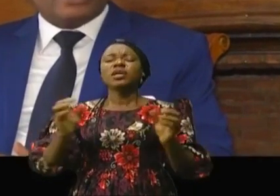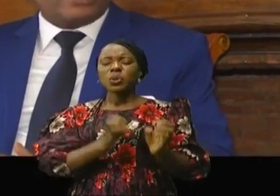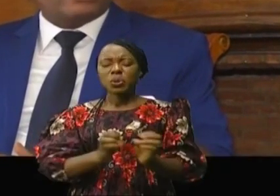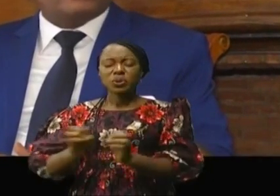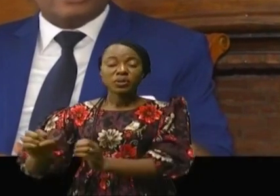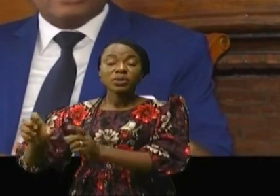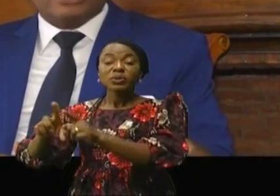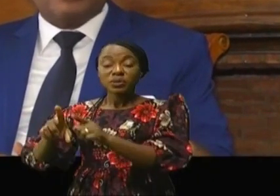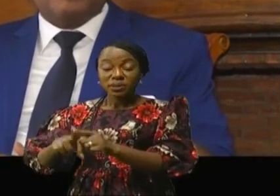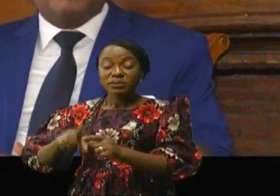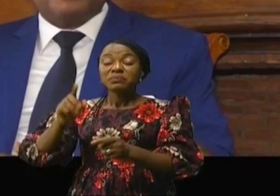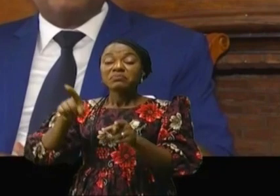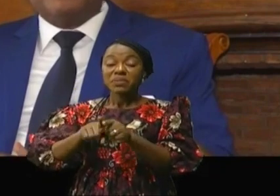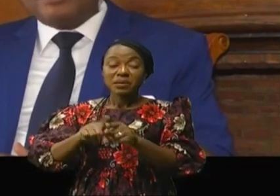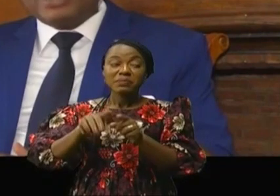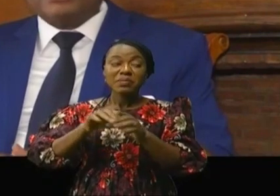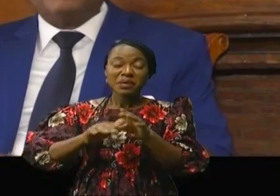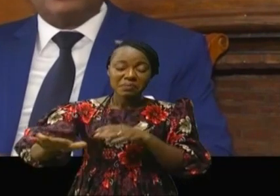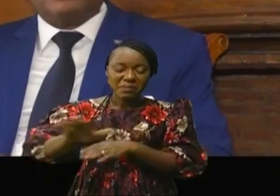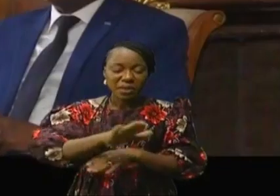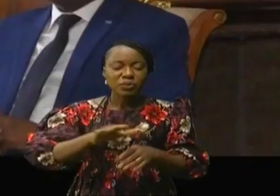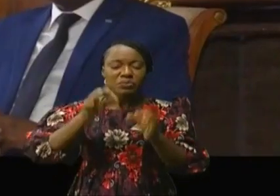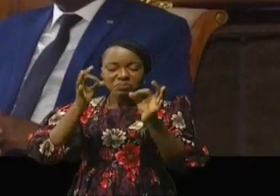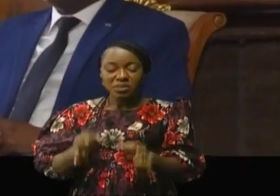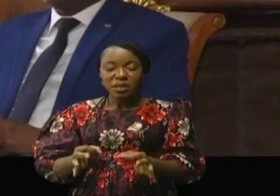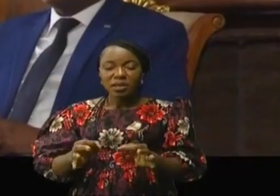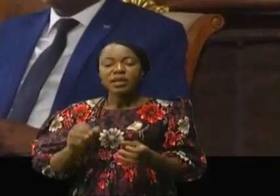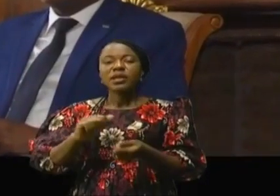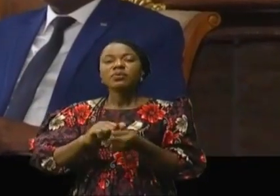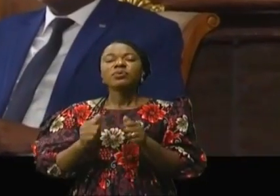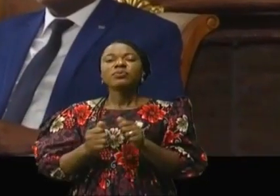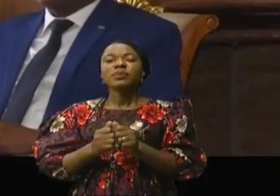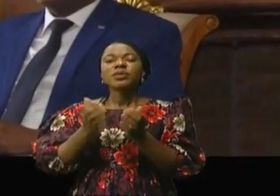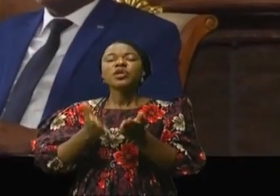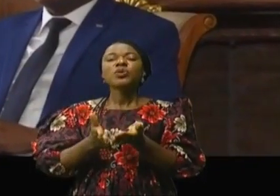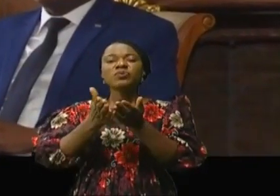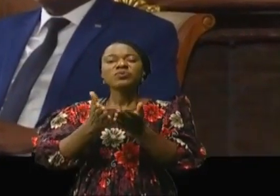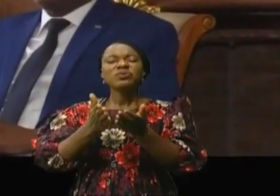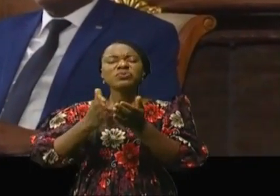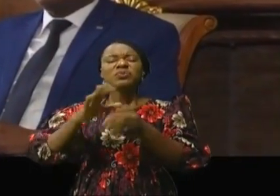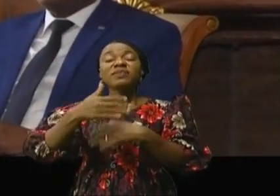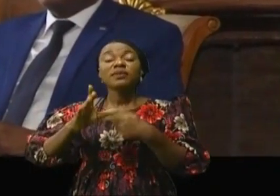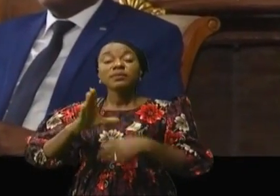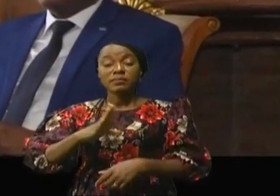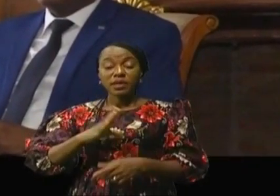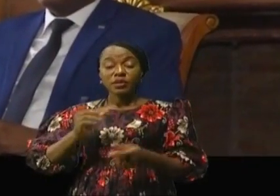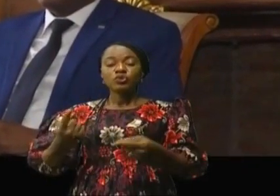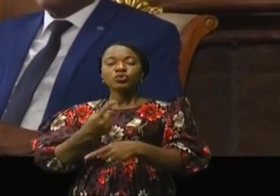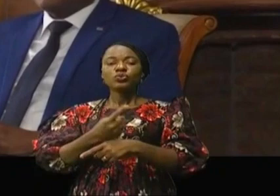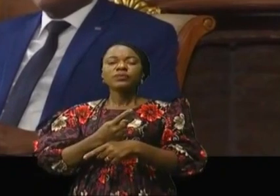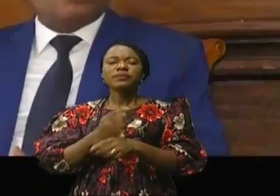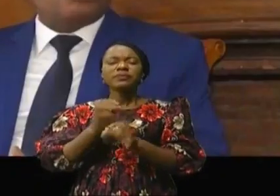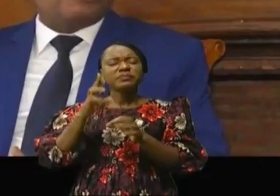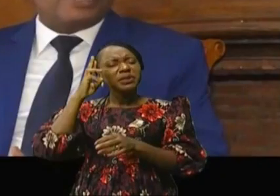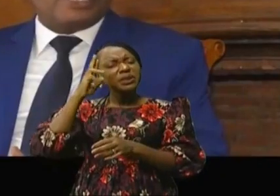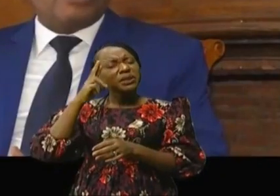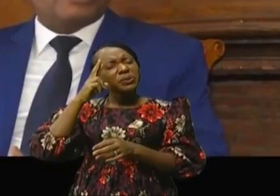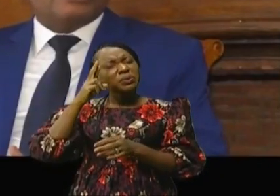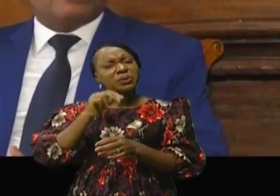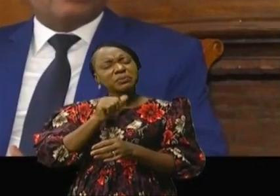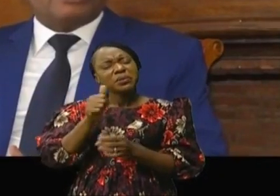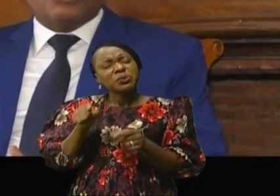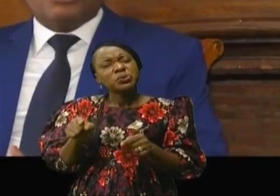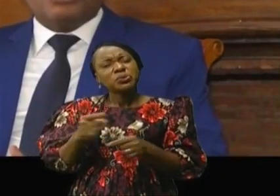qui est le cas sur l'ensemble de la province. Mais malheureusement, la situation d'Uvira nous en déie aujourd'hui. Il n'y a pas une raison aujourd'hui